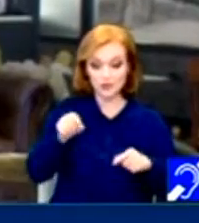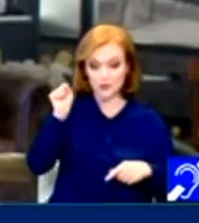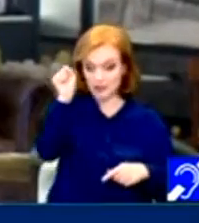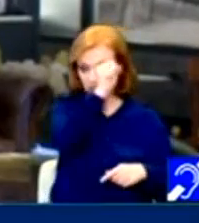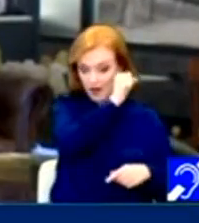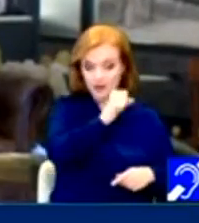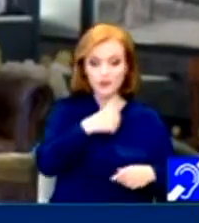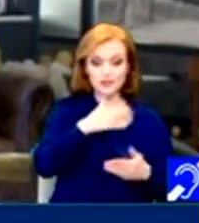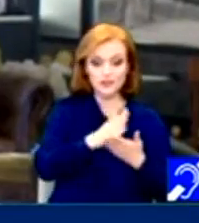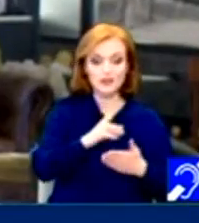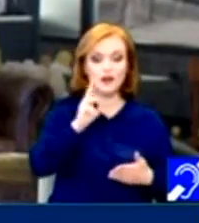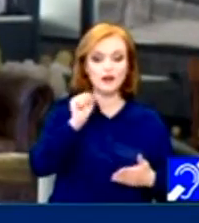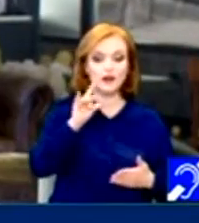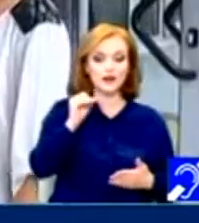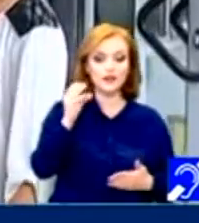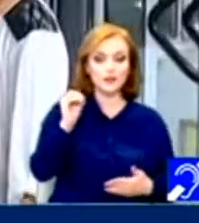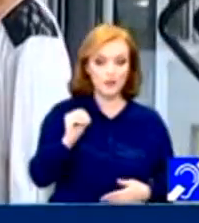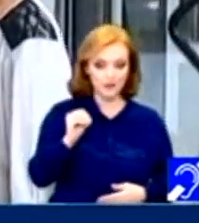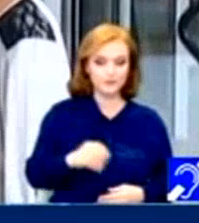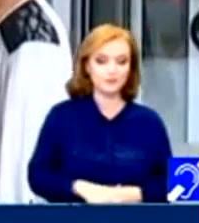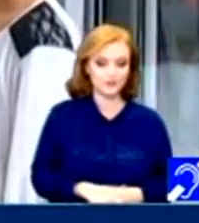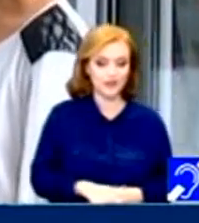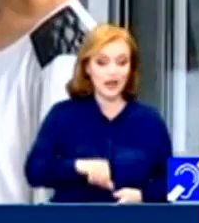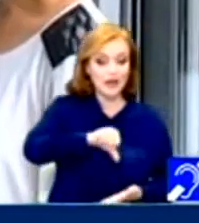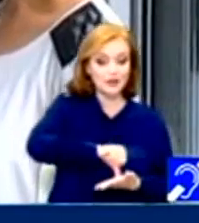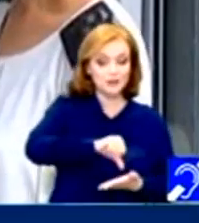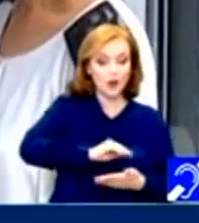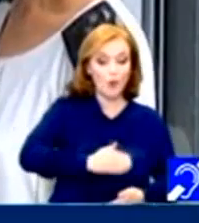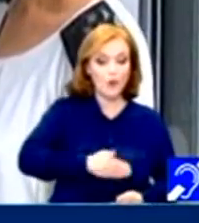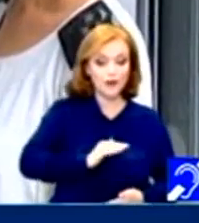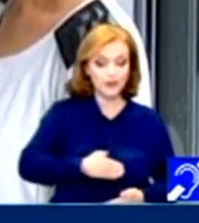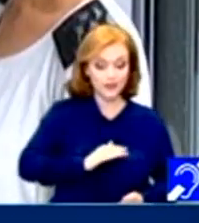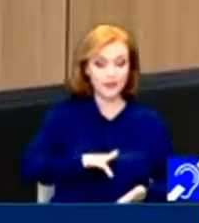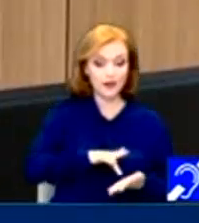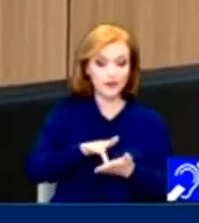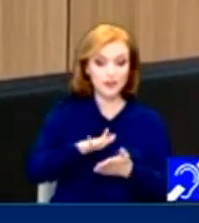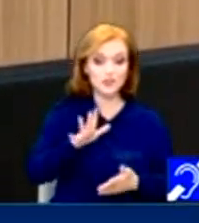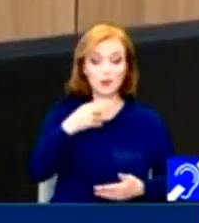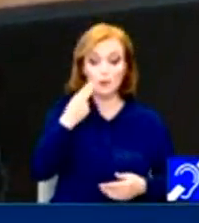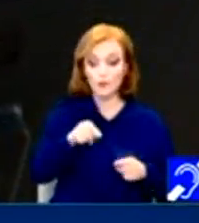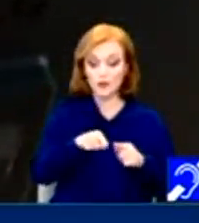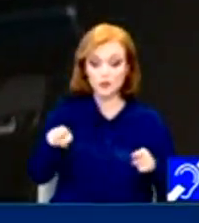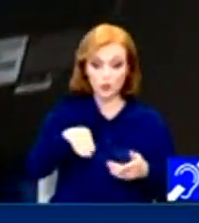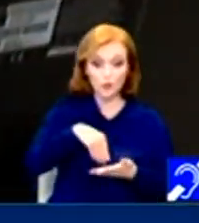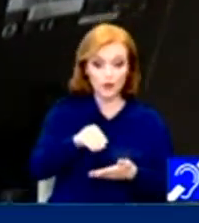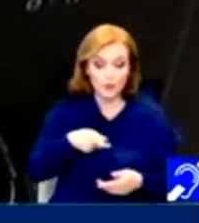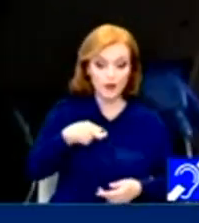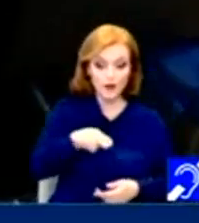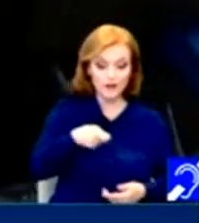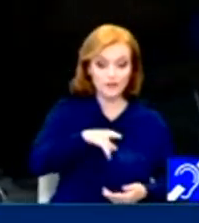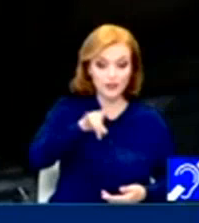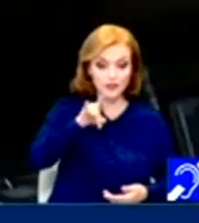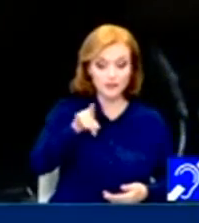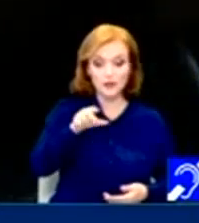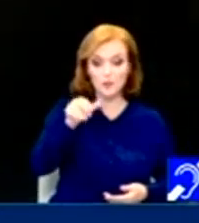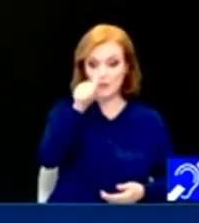și de asemenea în Asia, în părțile calde. Reprezentanții companiilor aeriene spun că cea mai bună perioadă pentru achiziționarea biletelor de avion este